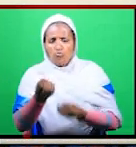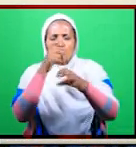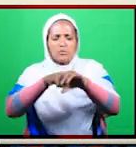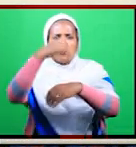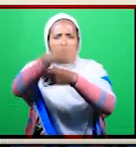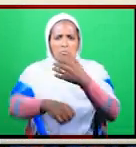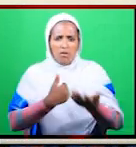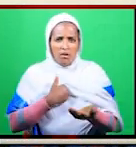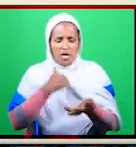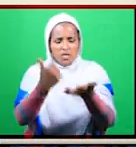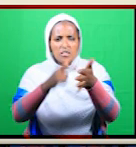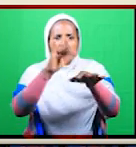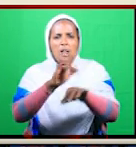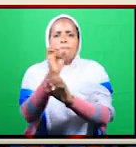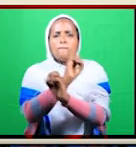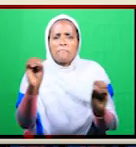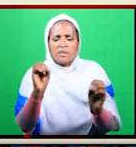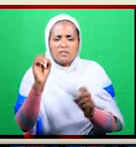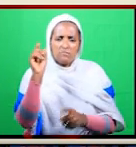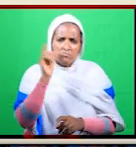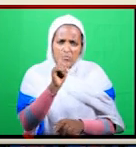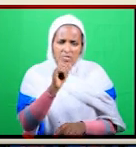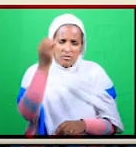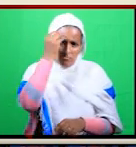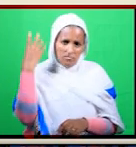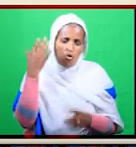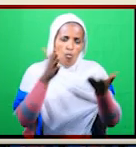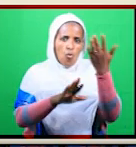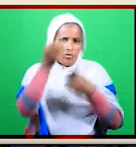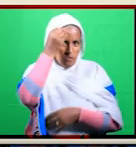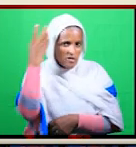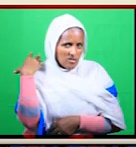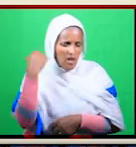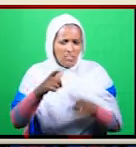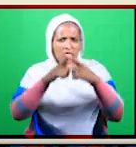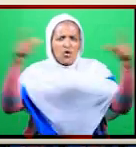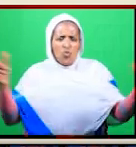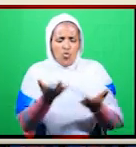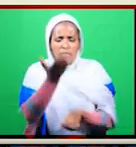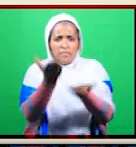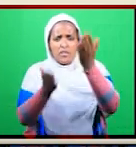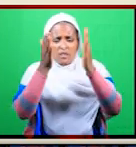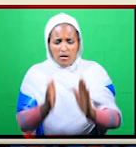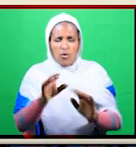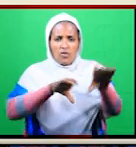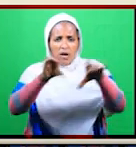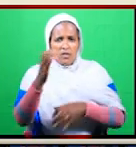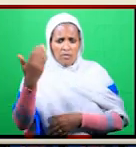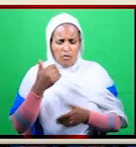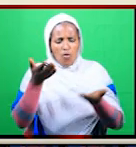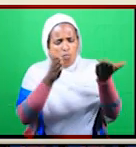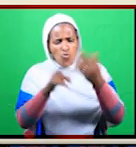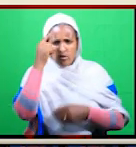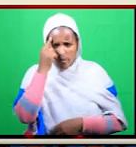እያሰበ ብዙ ጊዜ ያባክናል። እዚህ ላይ ምንድን ነው የረሳው ሲባል ሞትን እየረሳ ትልቁ ሚዛናዊ ሊያደርግለት